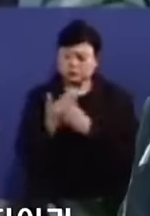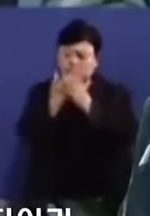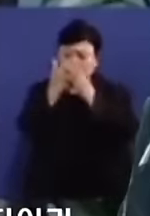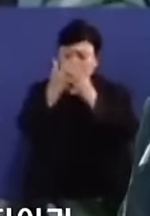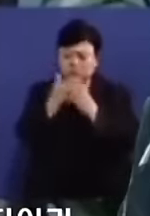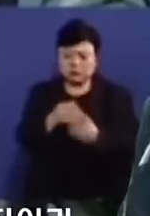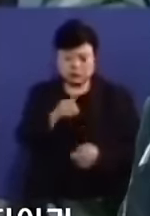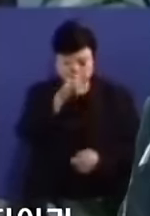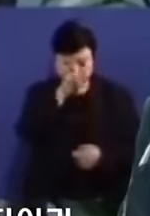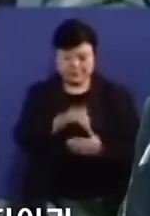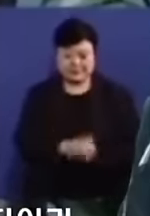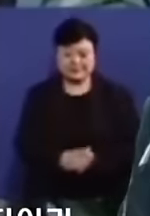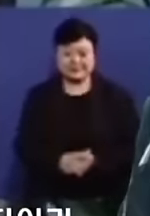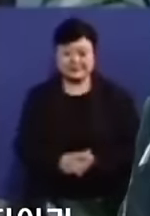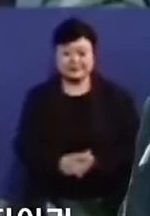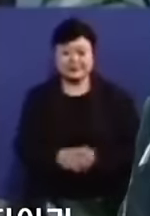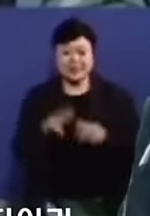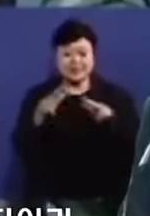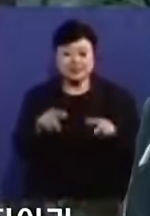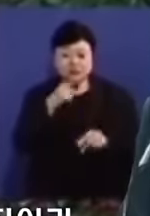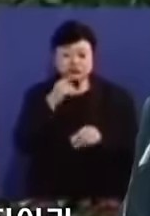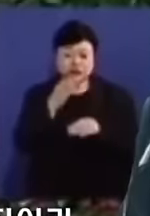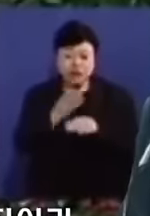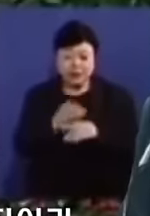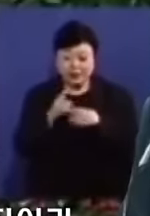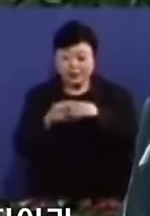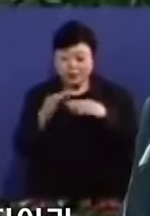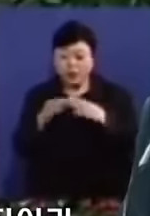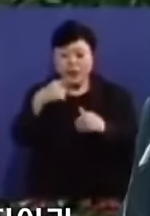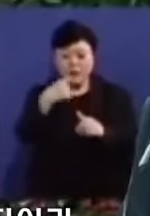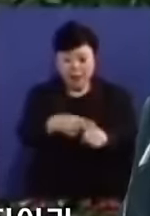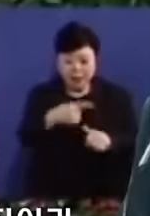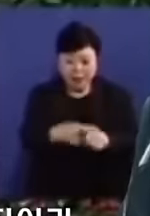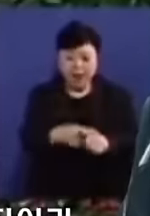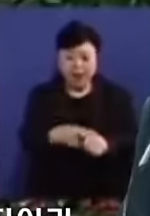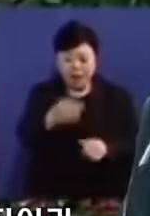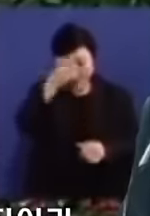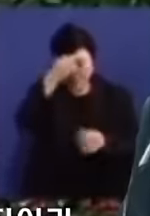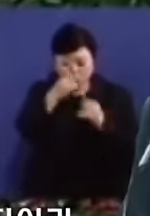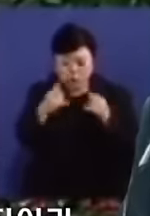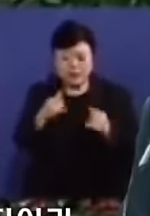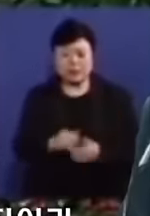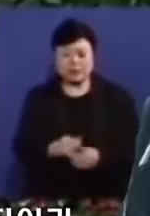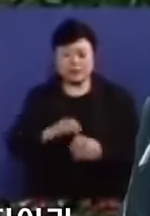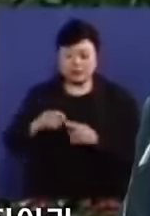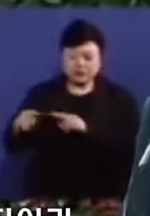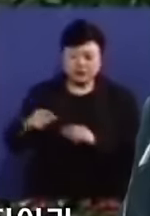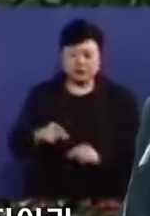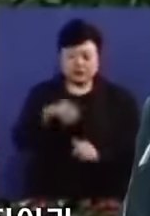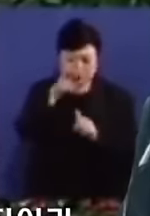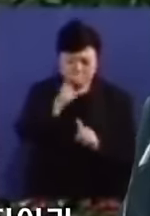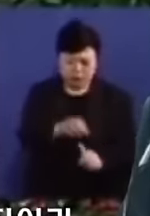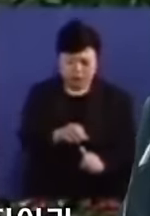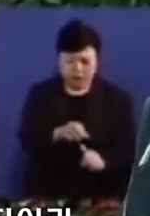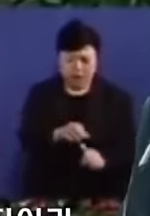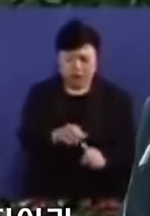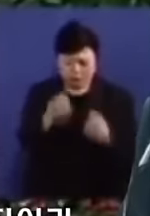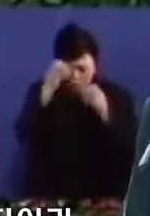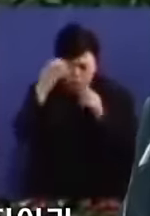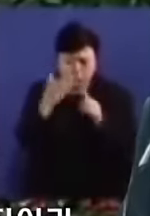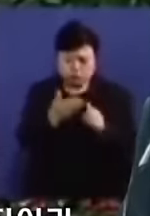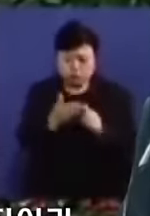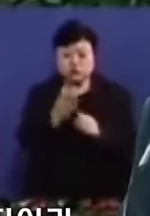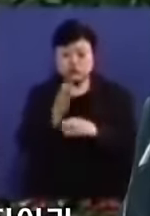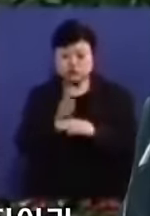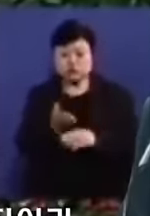불같이 타오르는 것입니다. 현재 북한은 교회를 박해하고 수많은 기독교인들을 정치범으로 몰아 말할 수 없는 고통을 주고